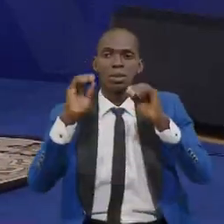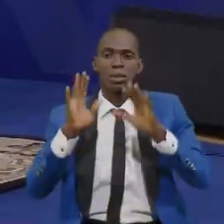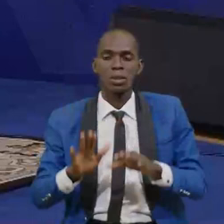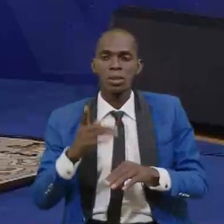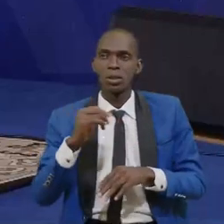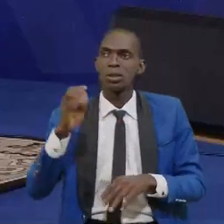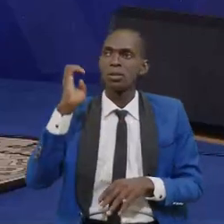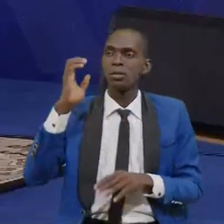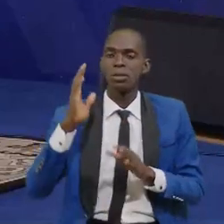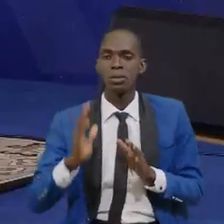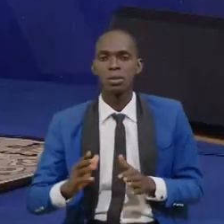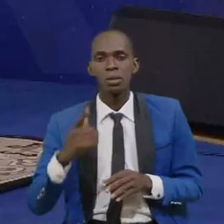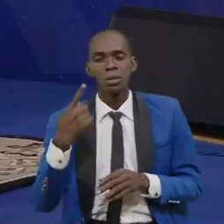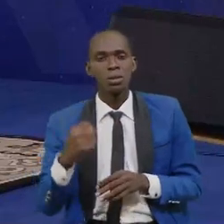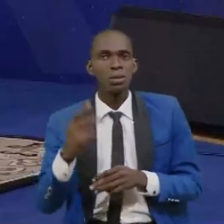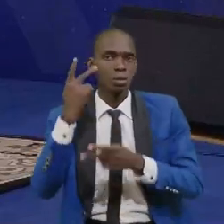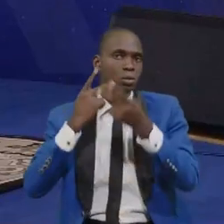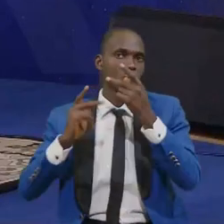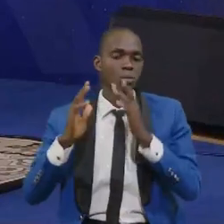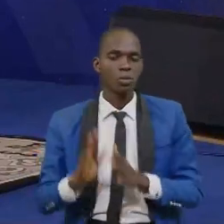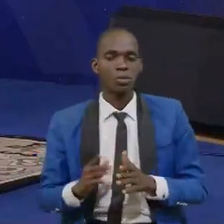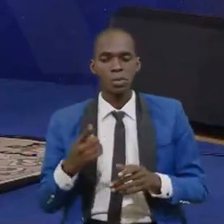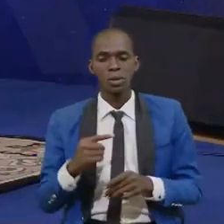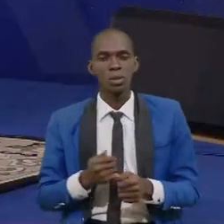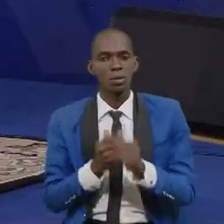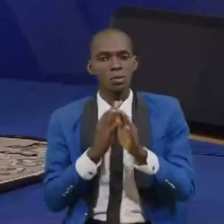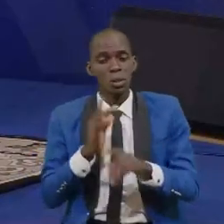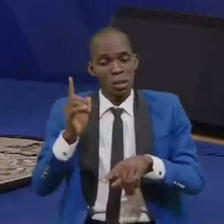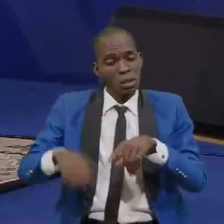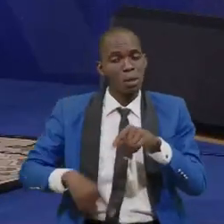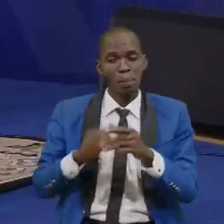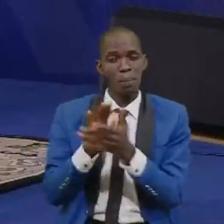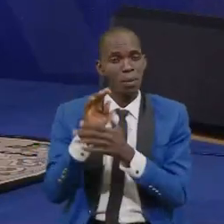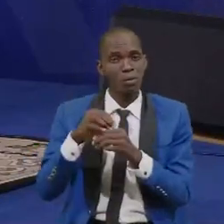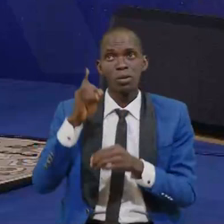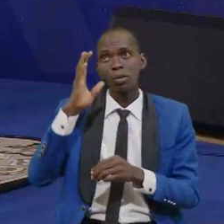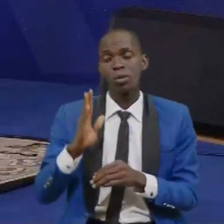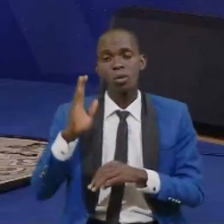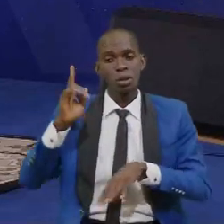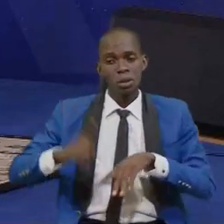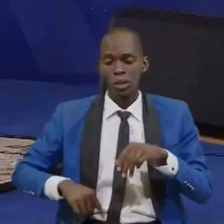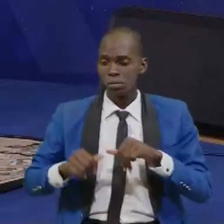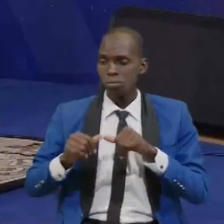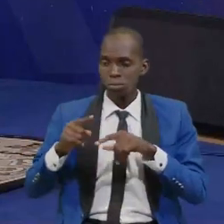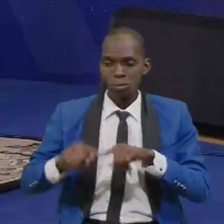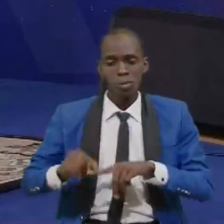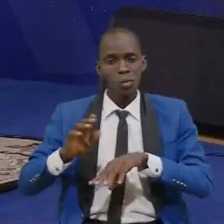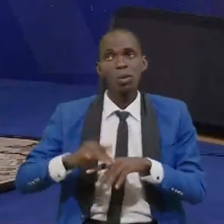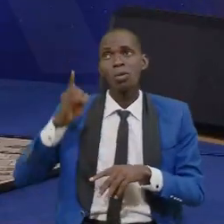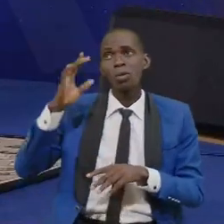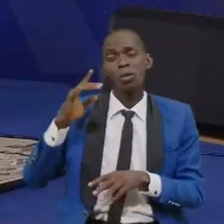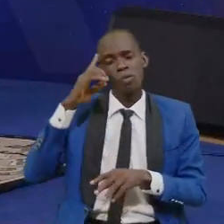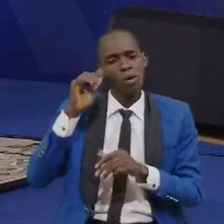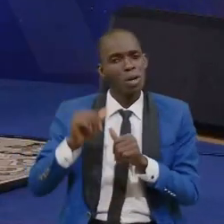l'évangéliste, le prophète, l'apôtre ne peut même pas croire en Dieu, il ne peut pas faire confiance en Dieu pour